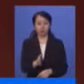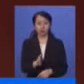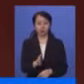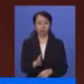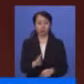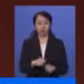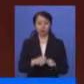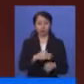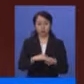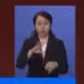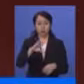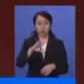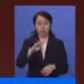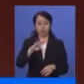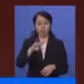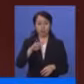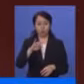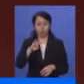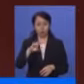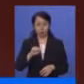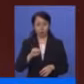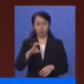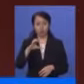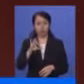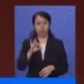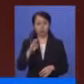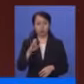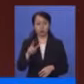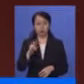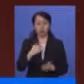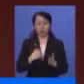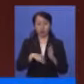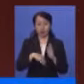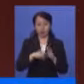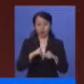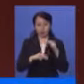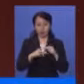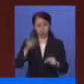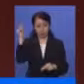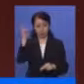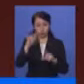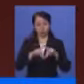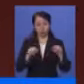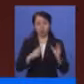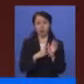границах Сифулина, Сифулина-Советская, это для благоустройства строящейся школы на 900 мест.